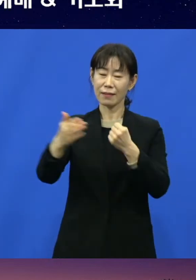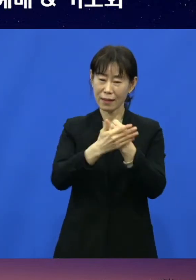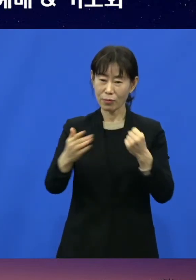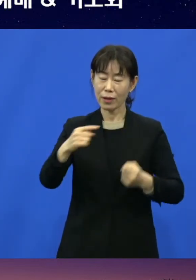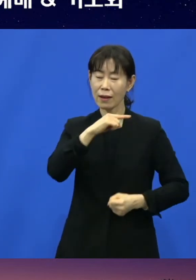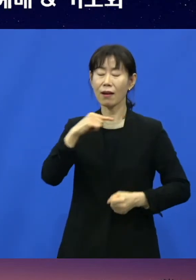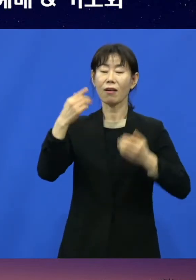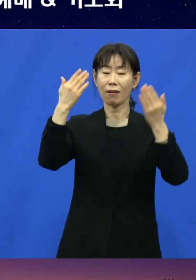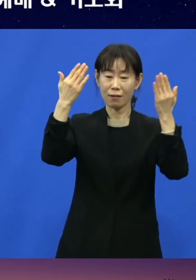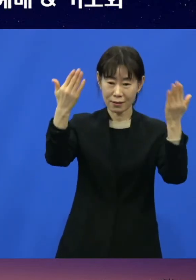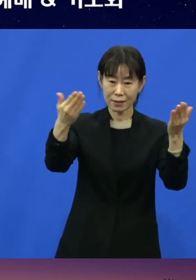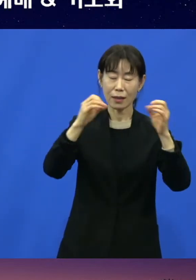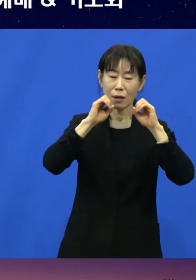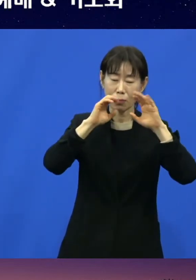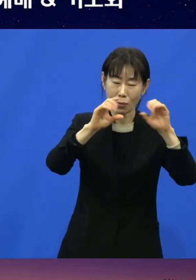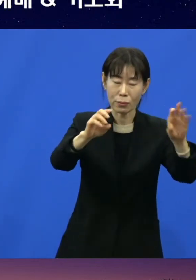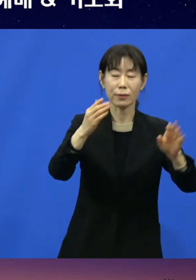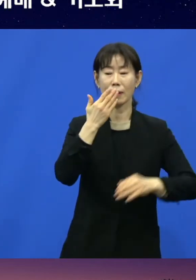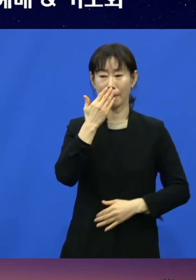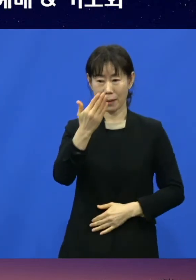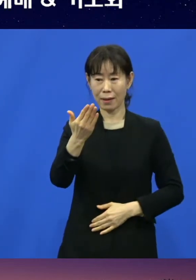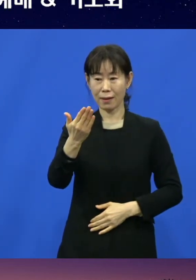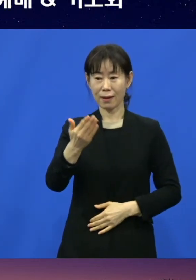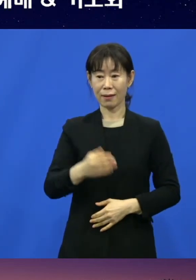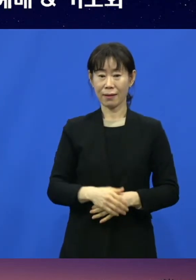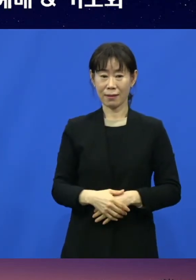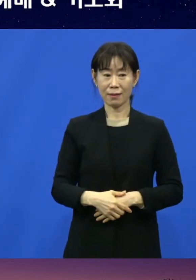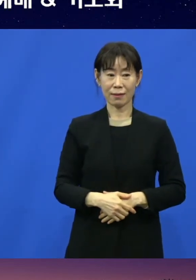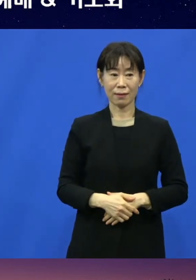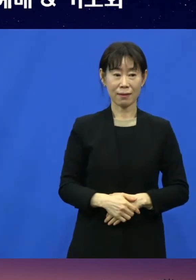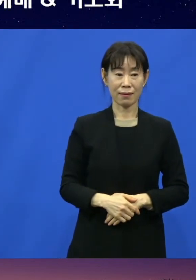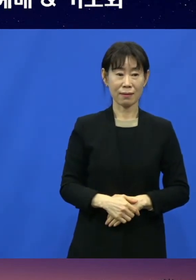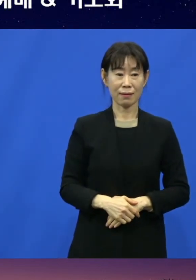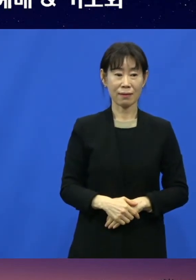그 가치를 발견했기 때문에.